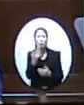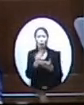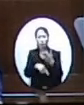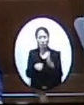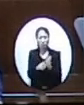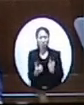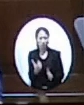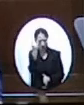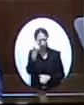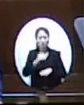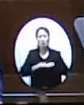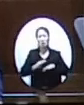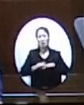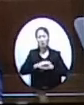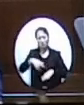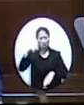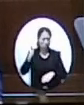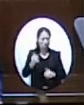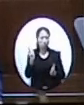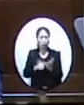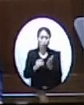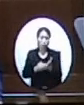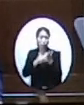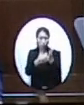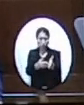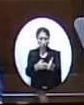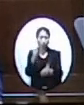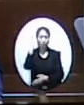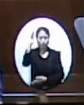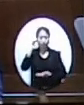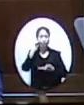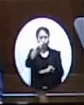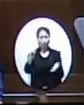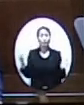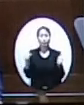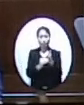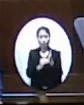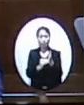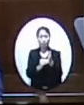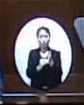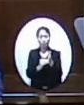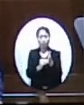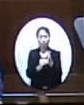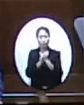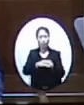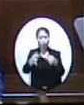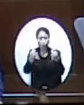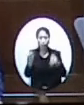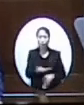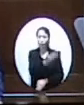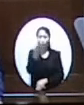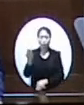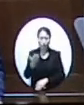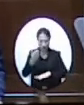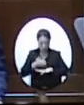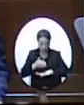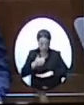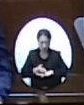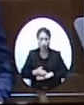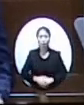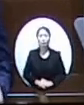조속한 처리를 강력히 촉구하며 발언을 마치겠습니다. 경청해 주셔서